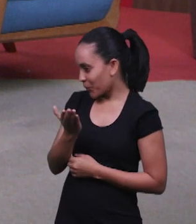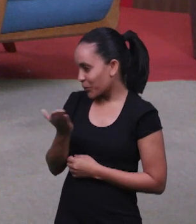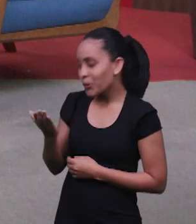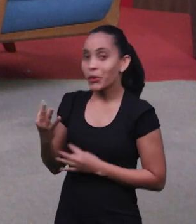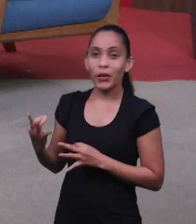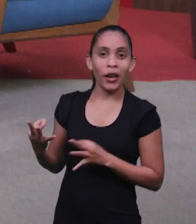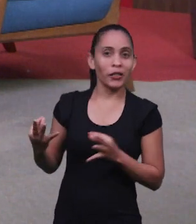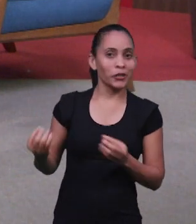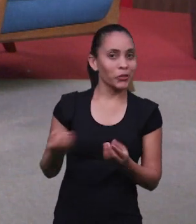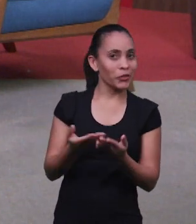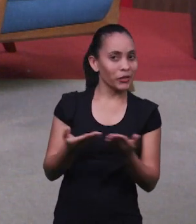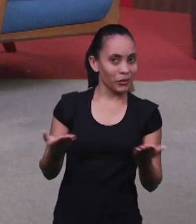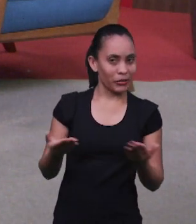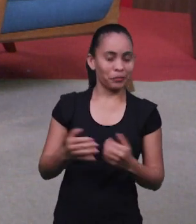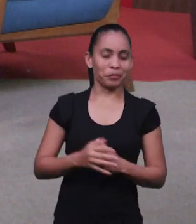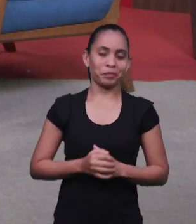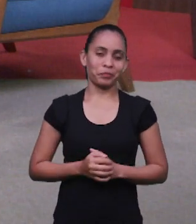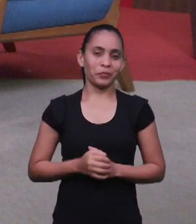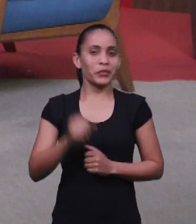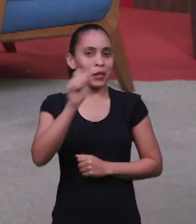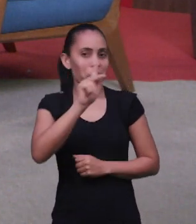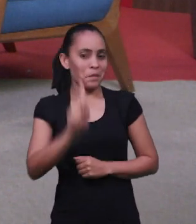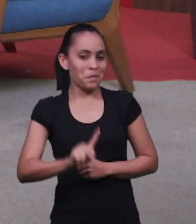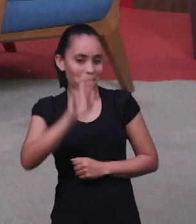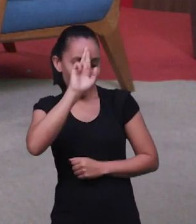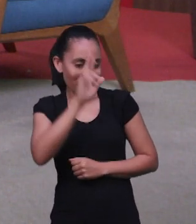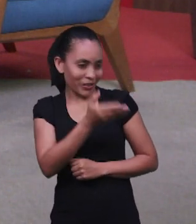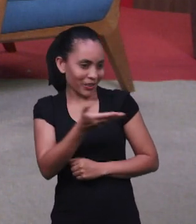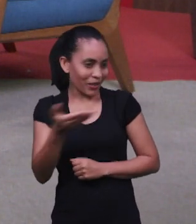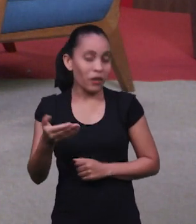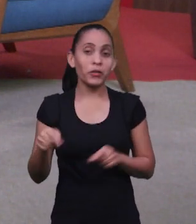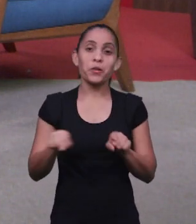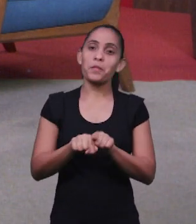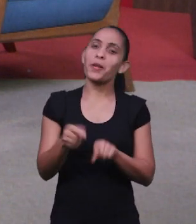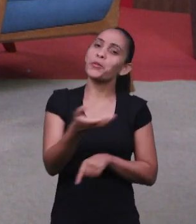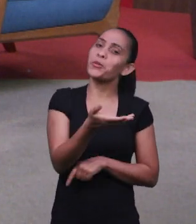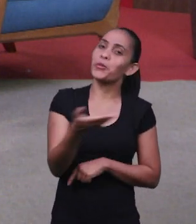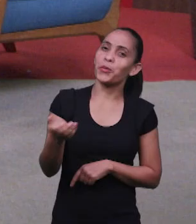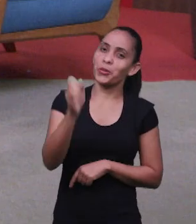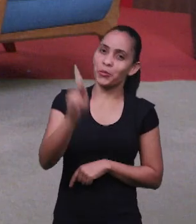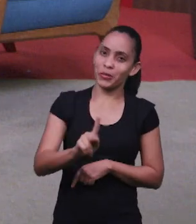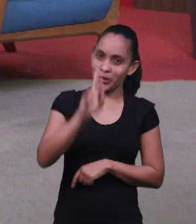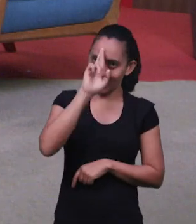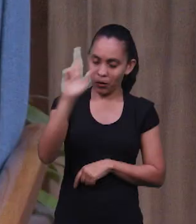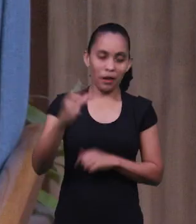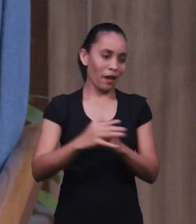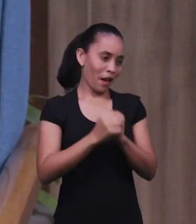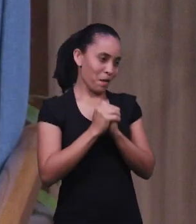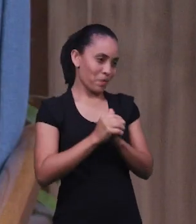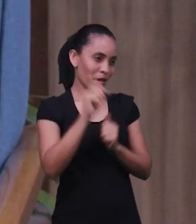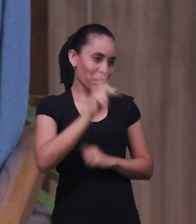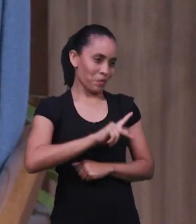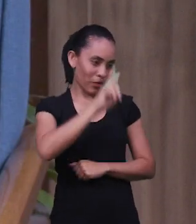a tous qui sont avec nous. La paix du Seigneur Josias, Sergio, il y a tous les bien-aimés. Amen. La paix du Seigneur.